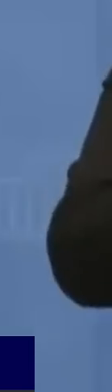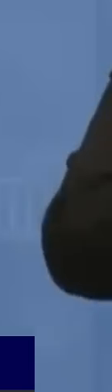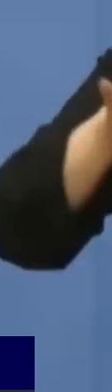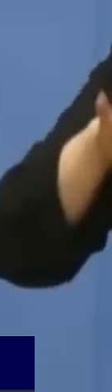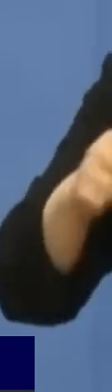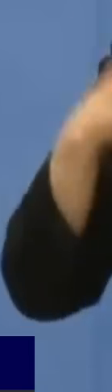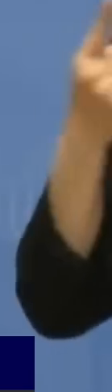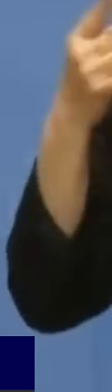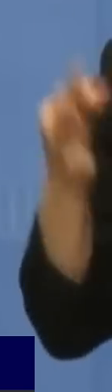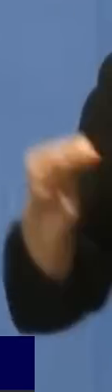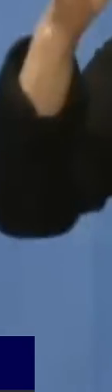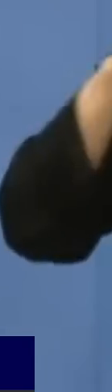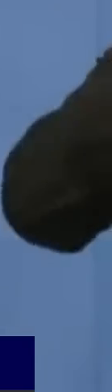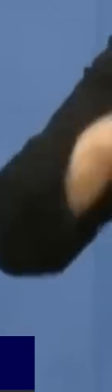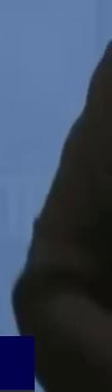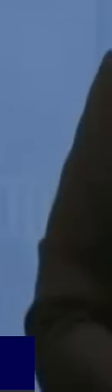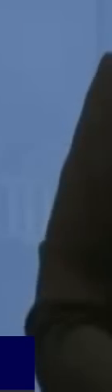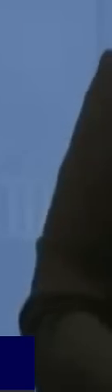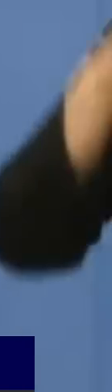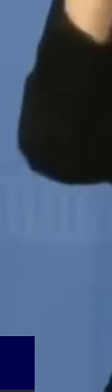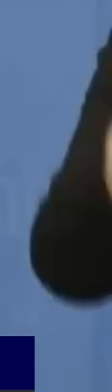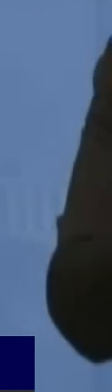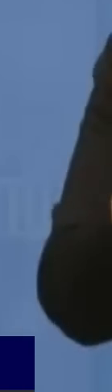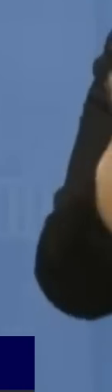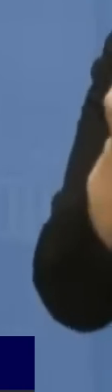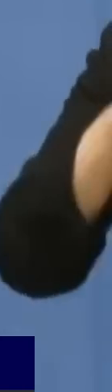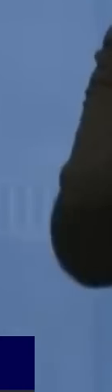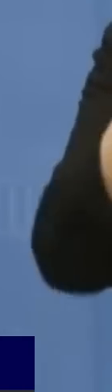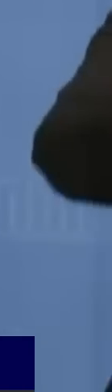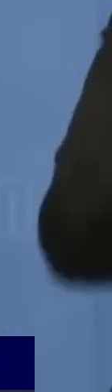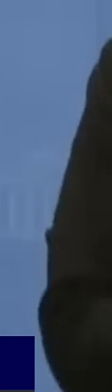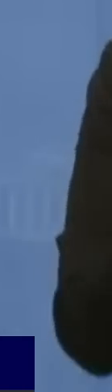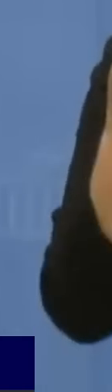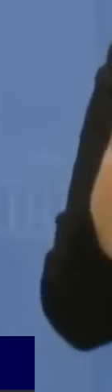부족해서 국민 등골 브레이크가 되기로 작정했습니까